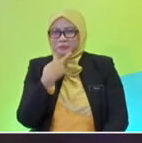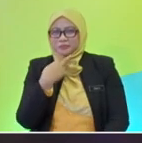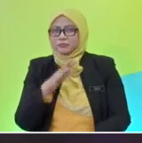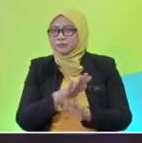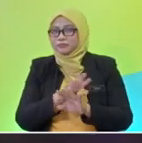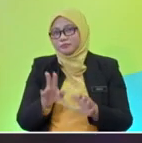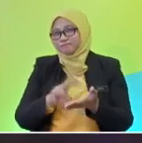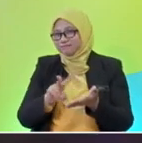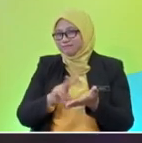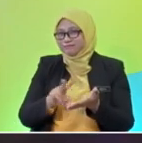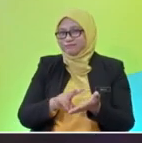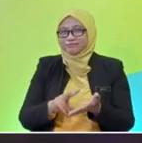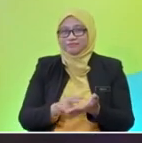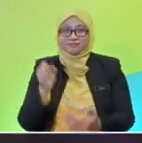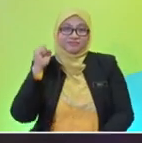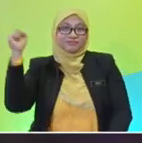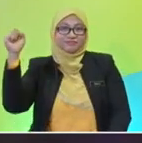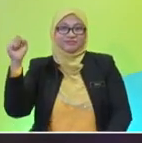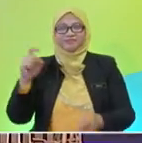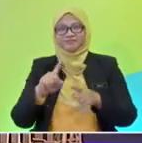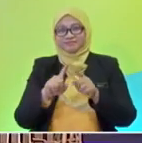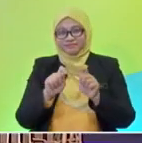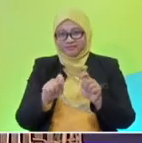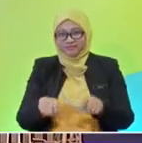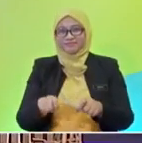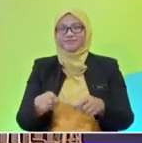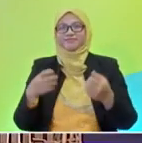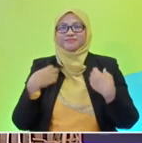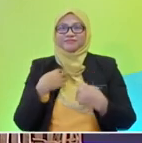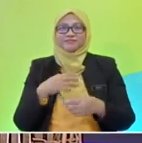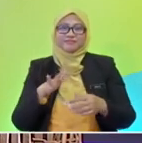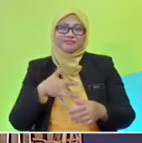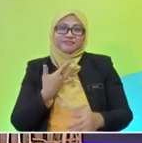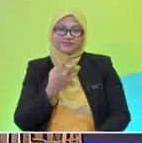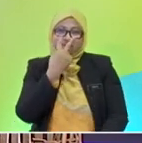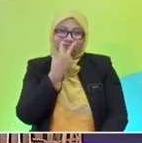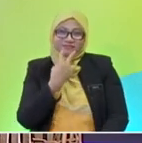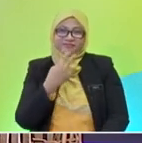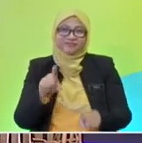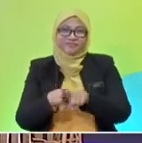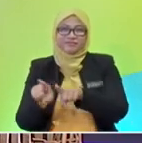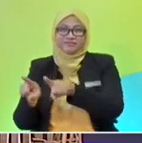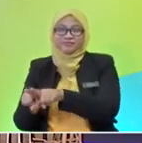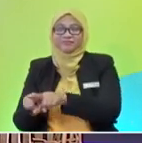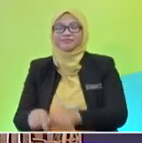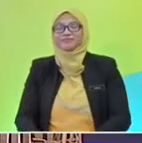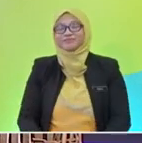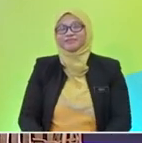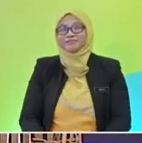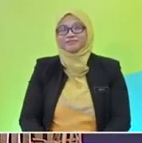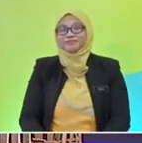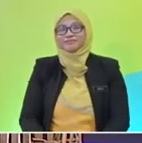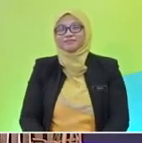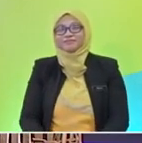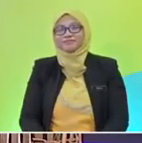semangat. Dia mesti diselami dengan emosi. Kalau tajuknya berkaitan dengan kesedihan, perlu dihayati dengan nilai kesedihan.